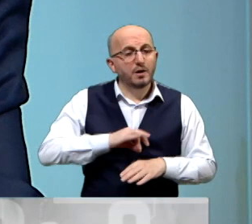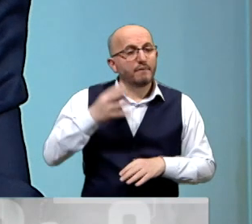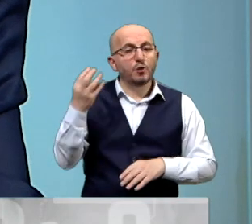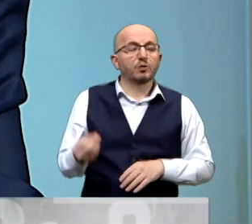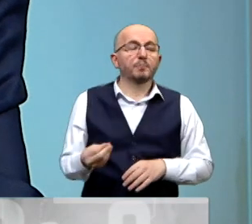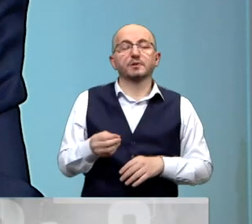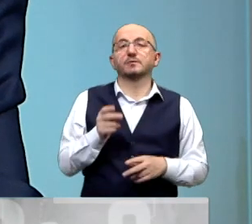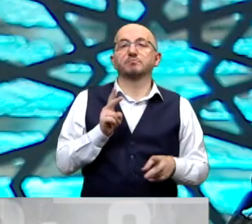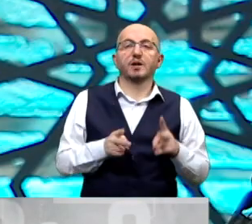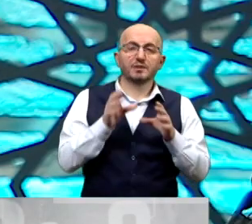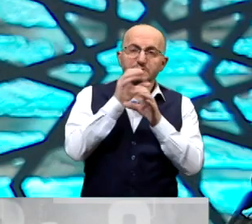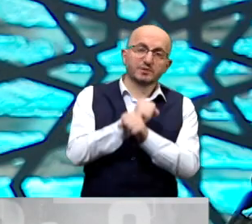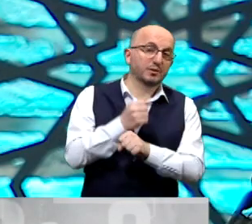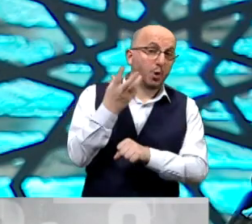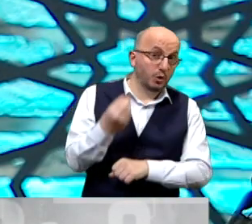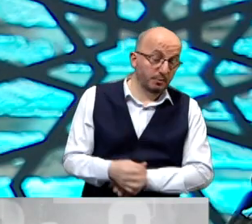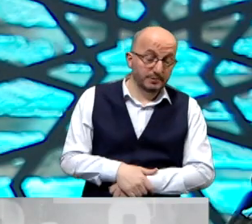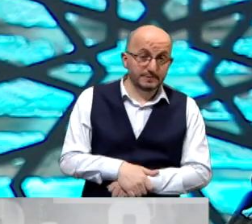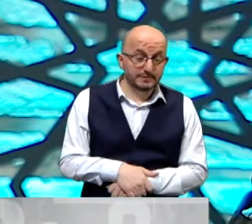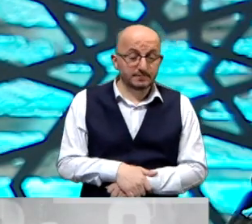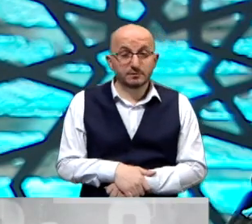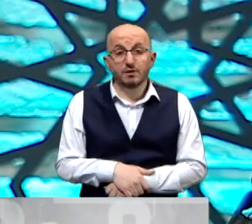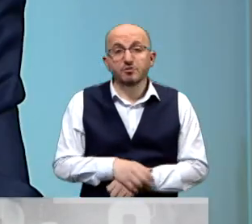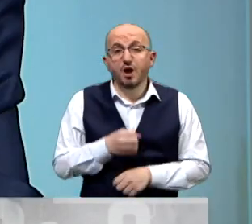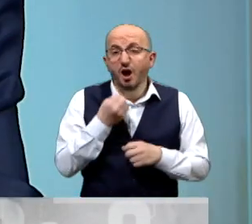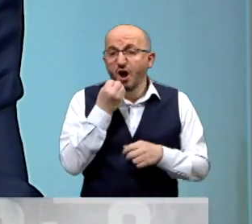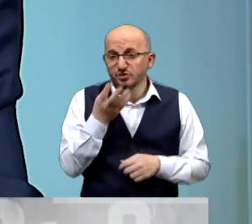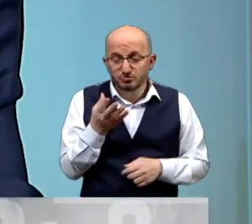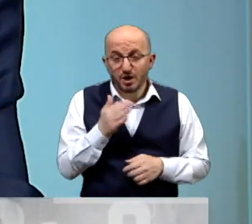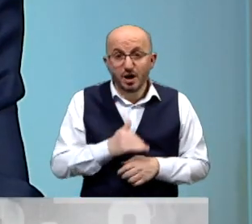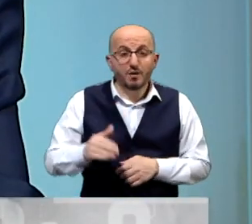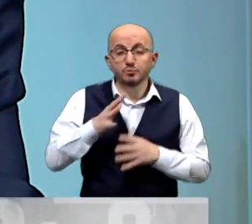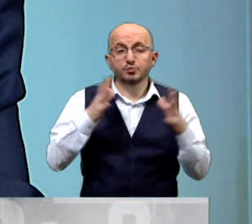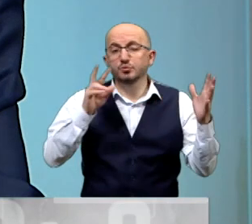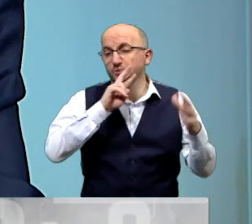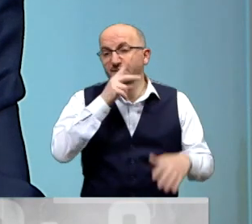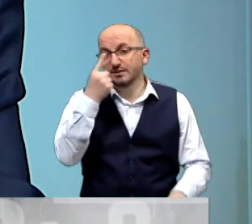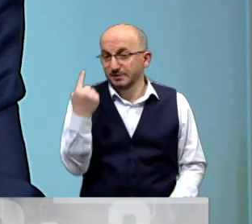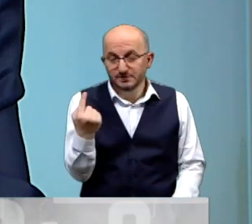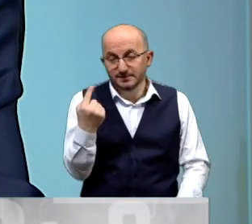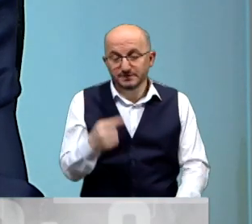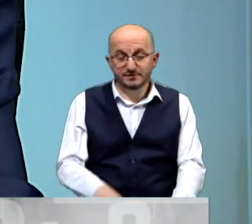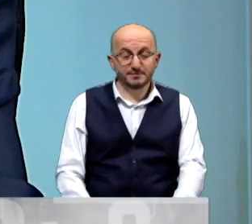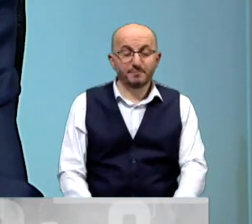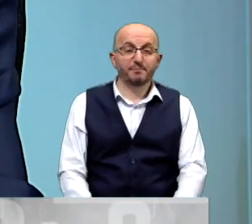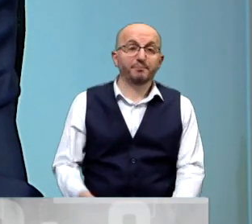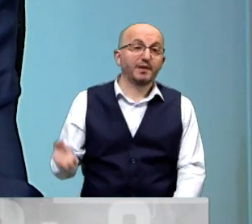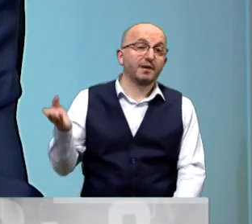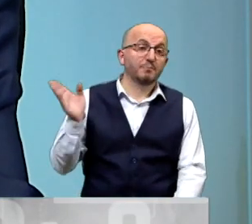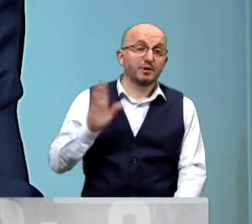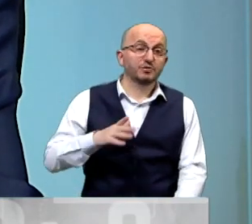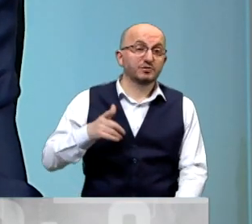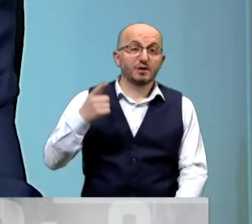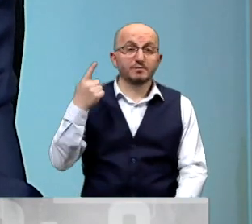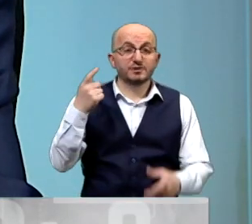bazen bir sır da olabilir Onu ifşa etmek en büyük günahlardan birisi Efendim bir başkasına verilmek